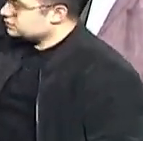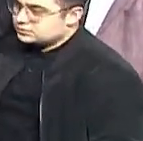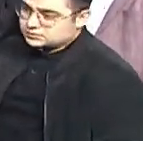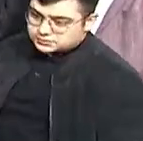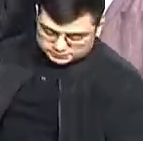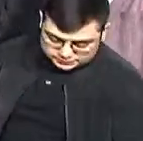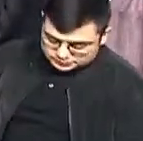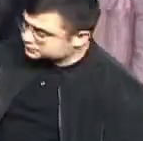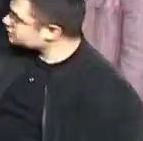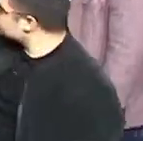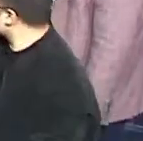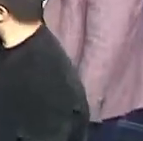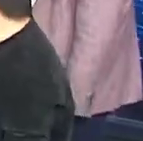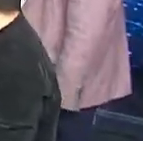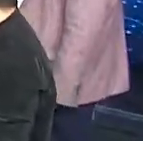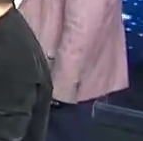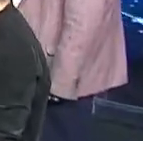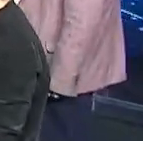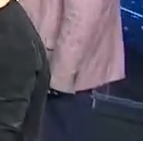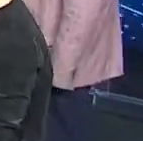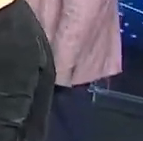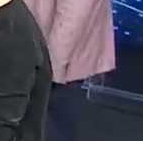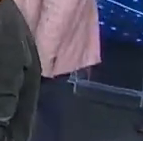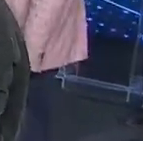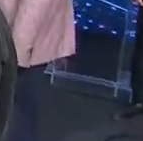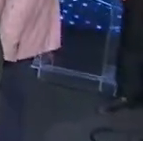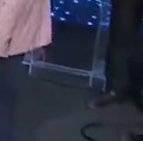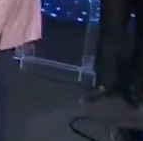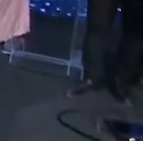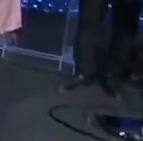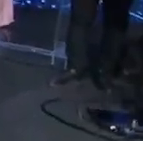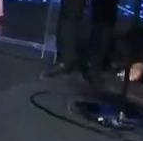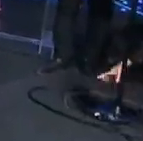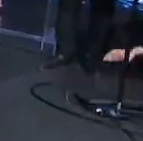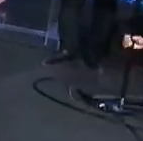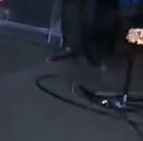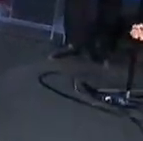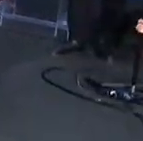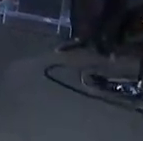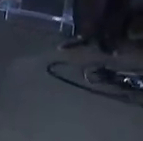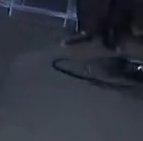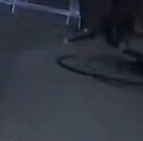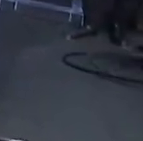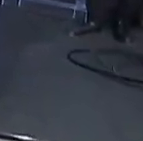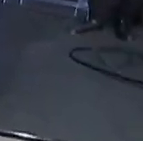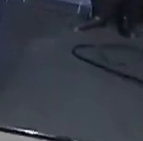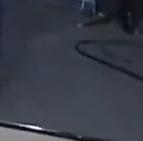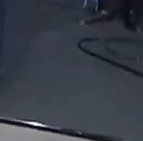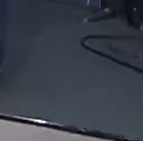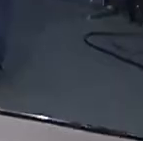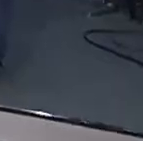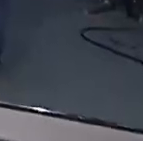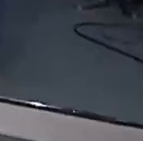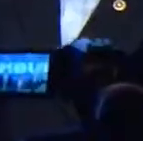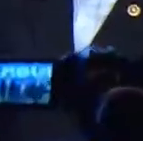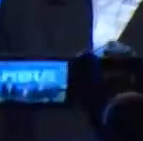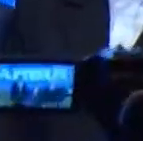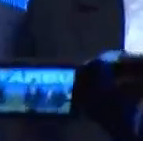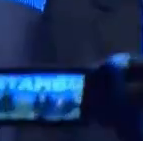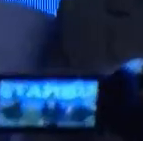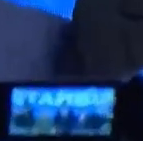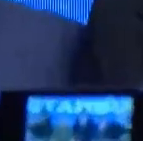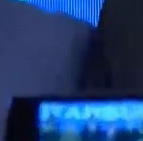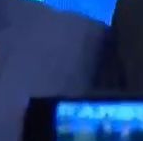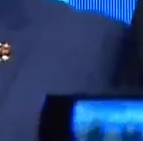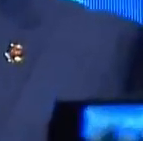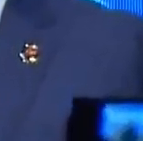İstanbul diyoruz. Gelen herkesin ayaklarına sağlık, yüreğinize sağlık, büyük alkışlarınızla bu güzel günü